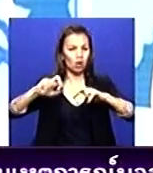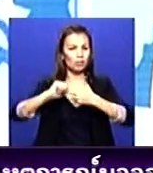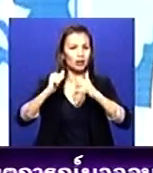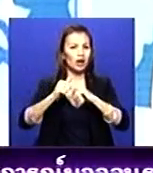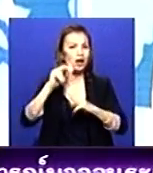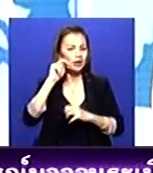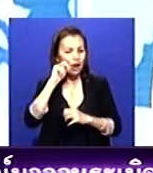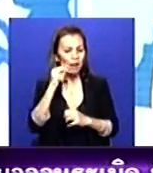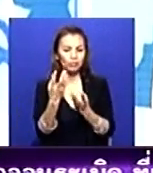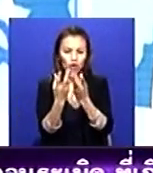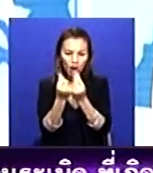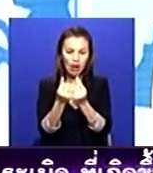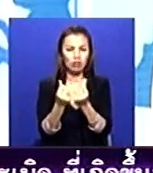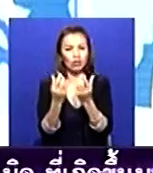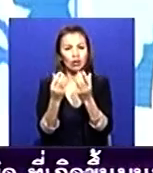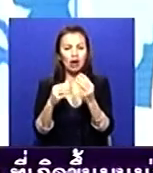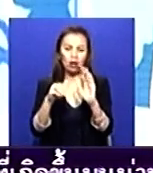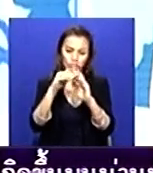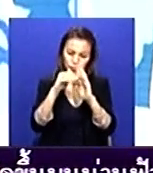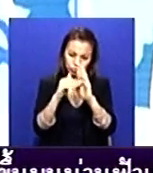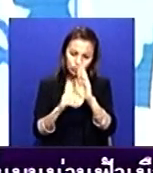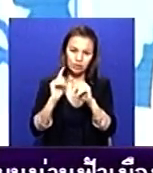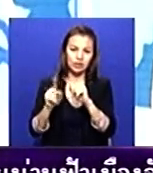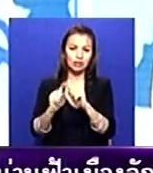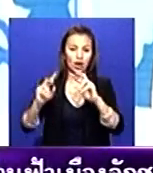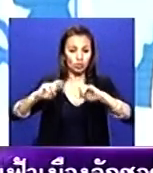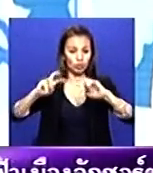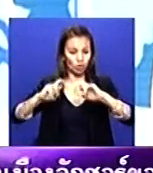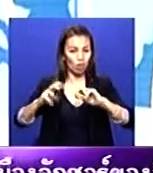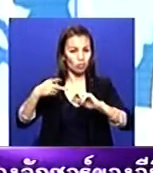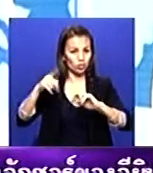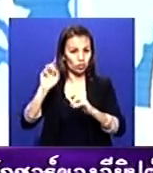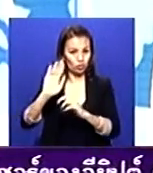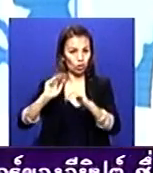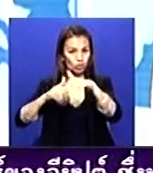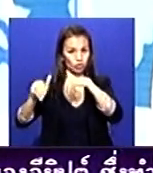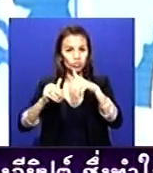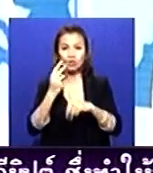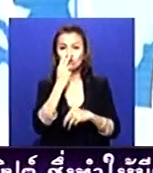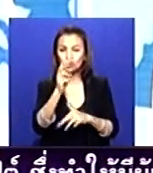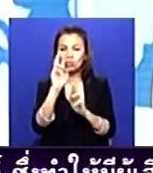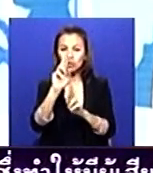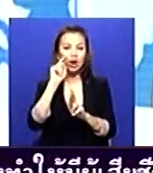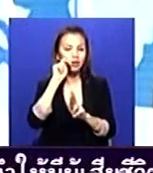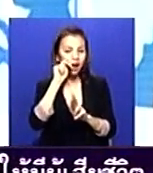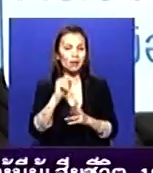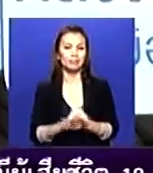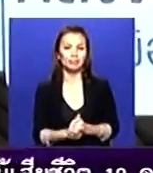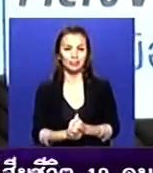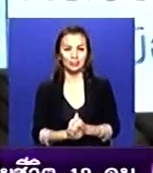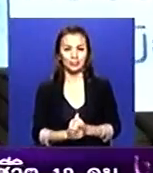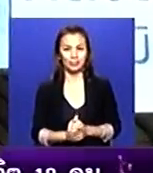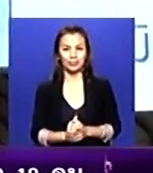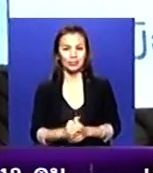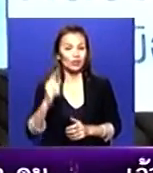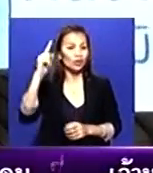ยเน้นความปลอดภัยของประชาชนเป็นหลักโดยเชื่อมโยงกับ12หน่วยงานภาครัฐช่วยติดตามและเฝ้าระวังสถานการณ์น้ำค่ะน